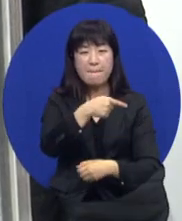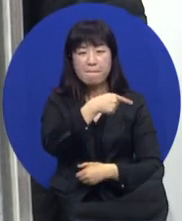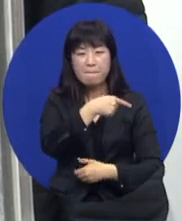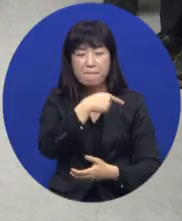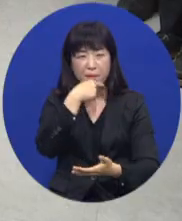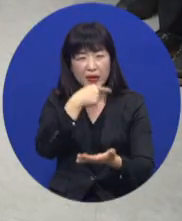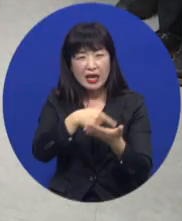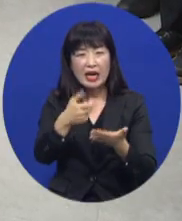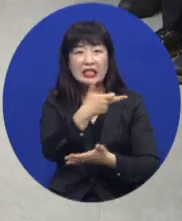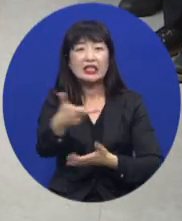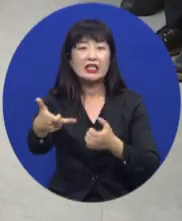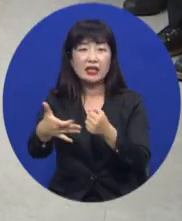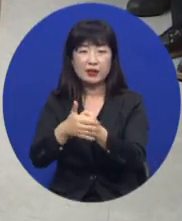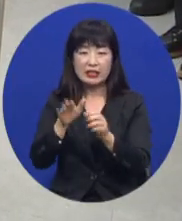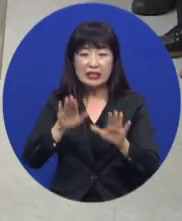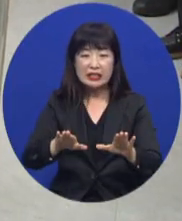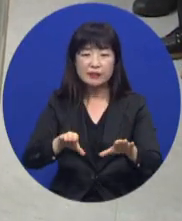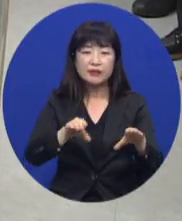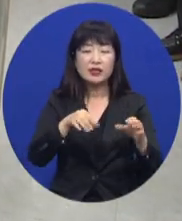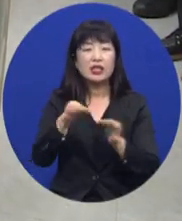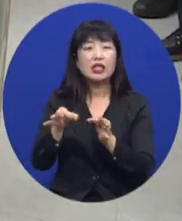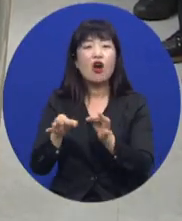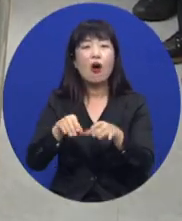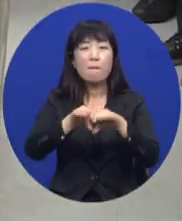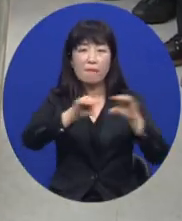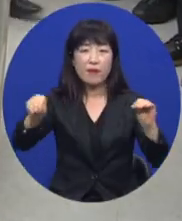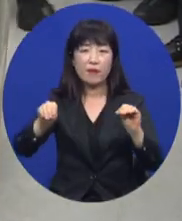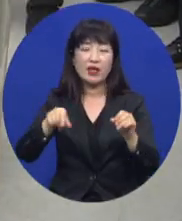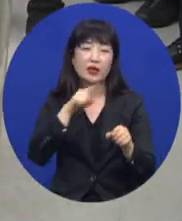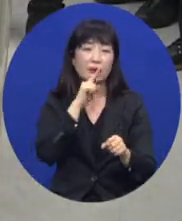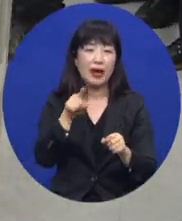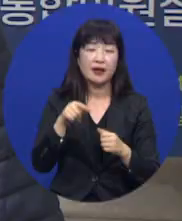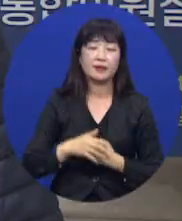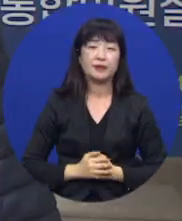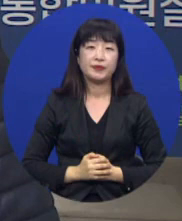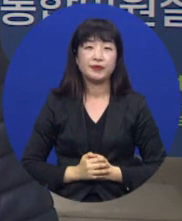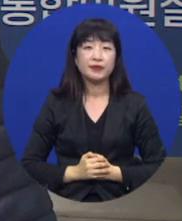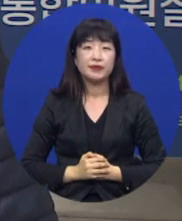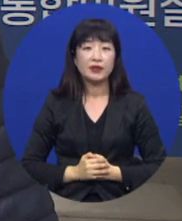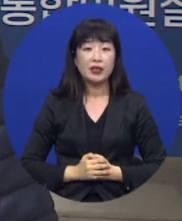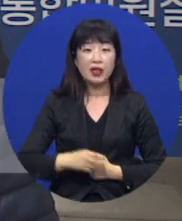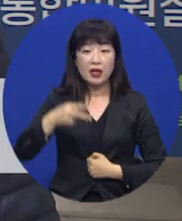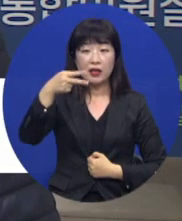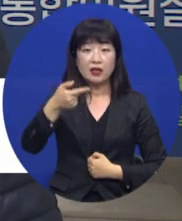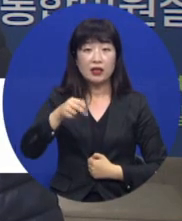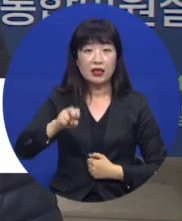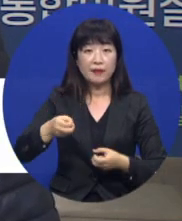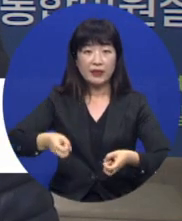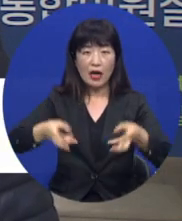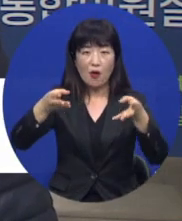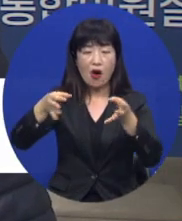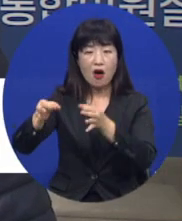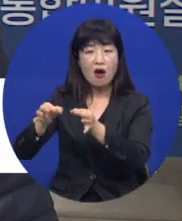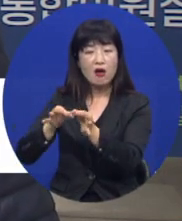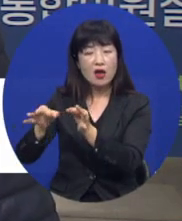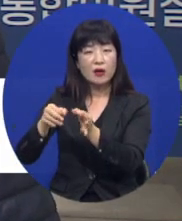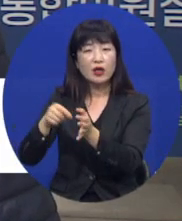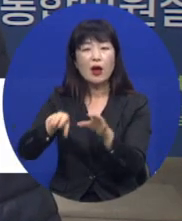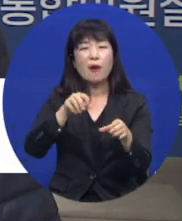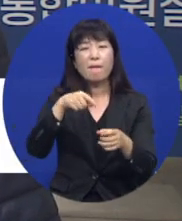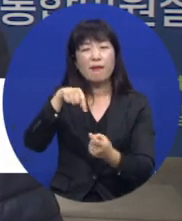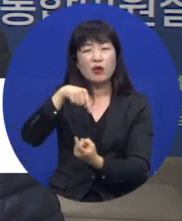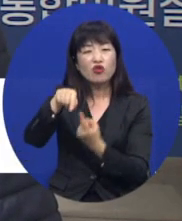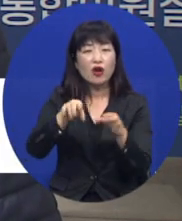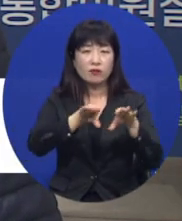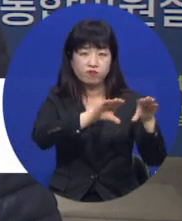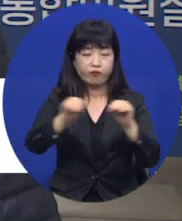입고 있다며 즉각 영업을 중단하라고 요구했습니다 그는 드린 타워 소프너 론 즉각 영업을 중단해